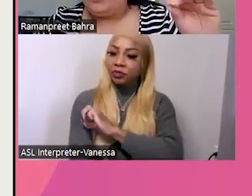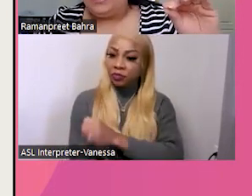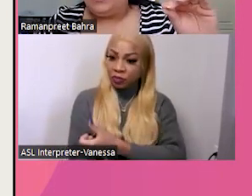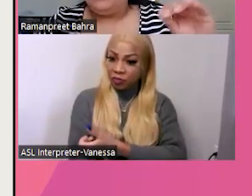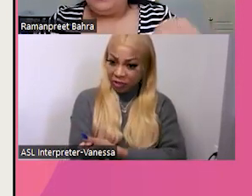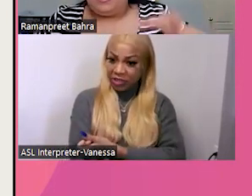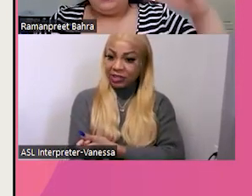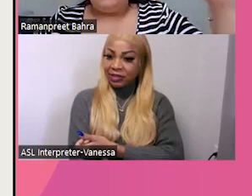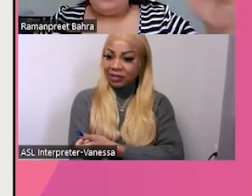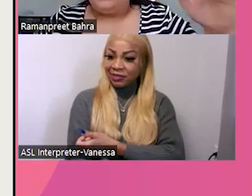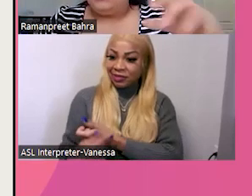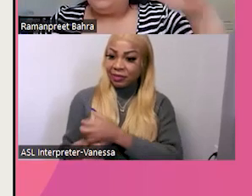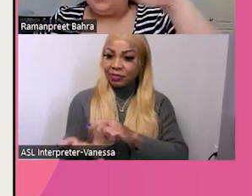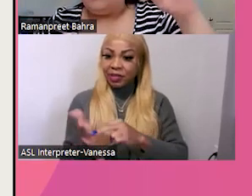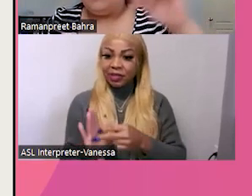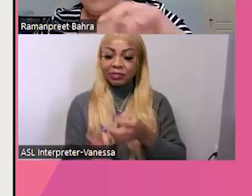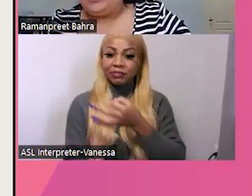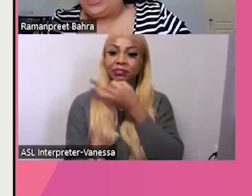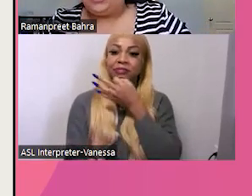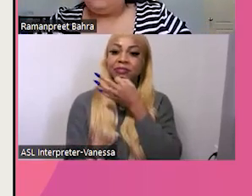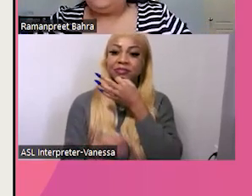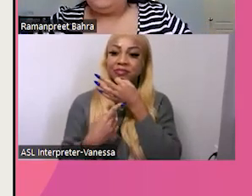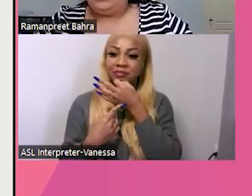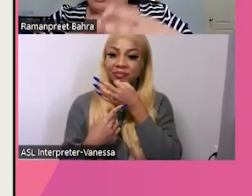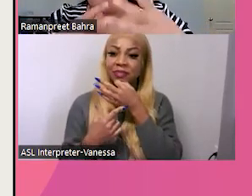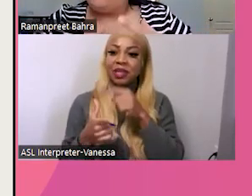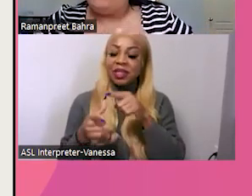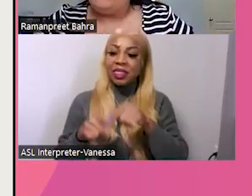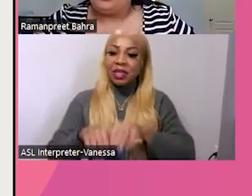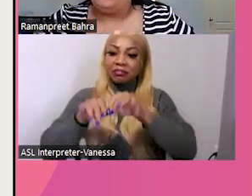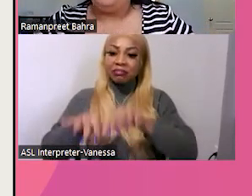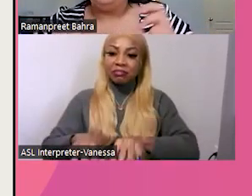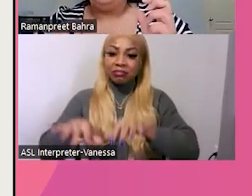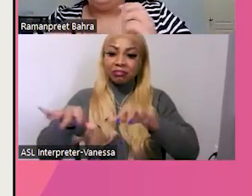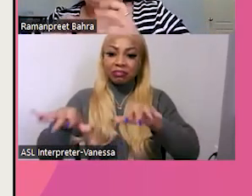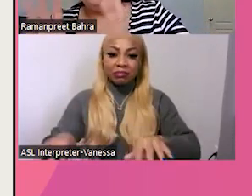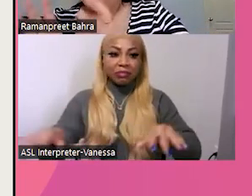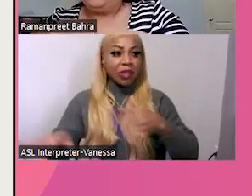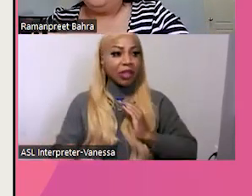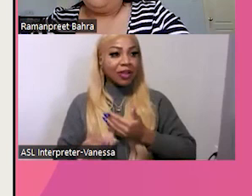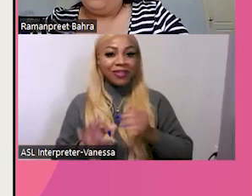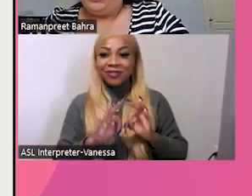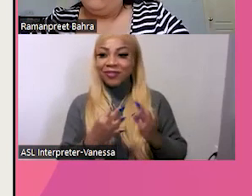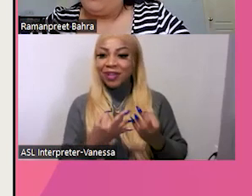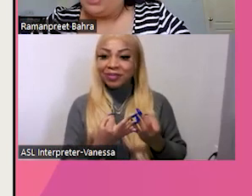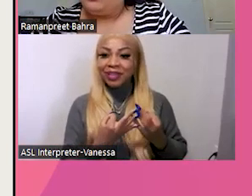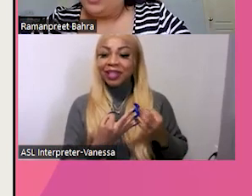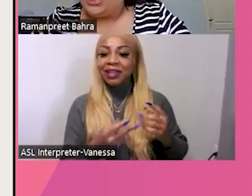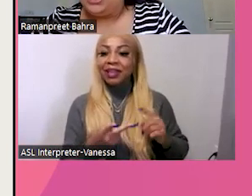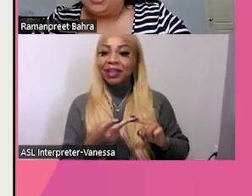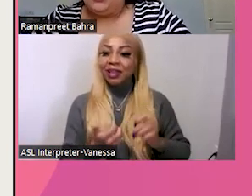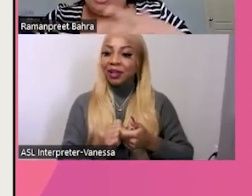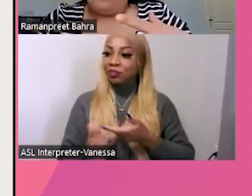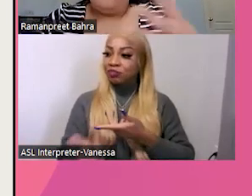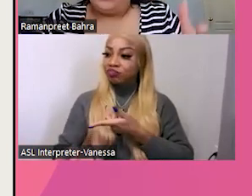d'autorité en tant qu'expert. Et cela est ensuite diffusé dans nos cercles familiaux, dans